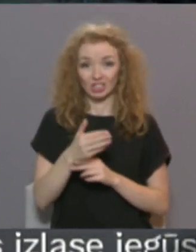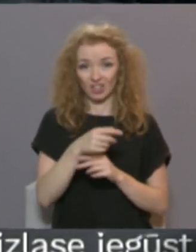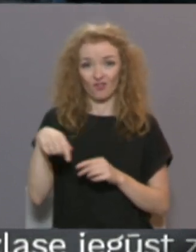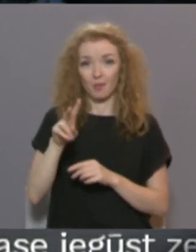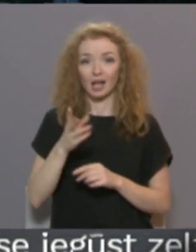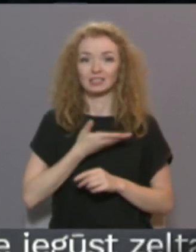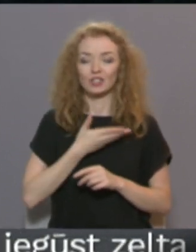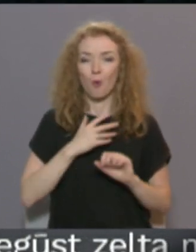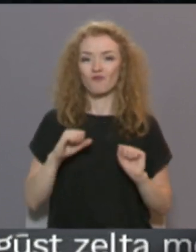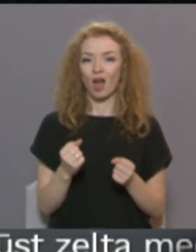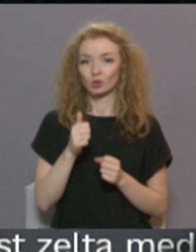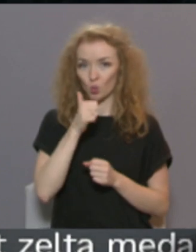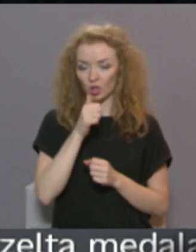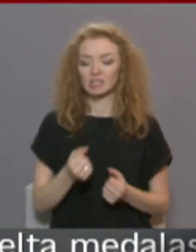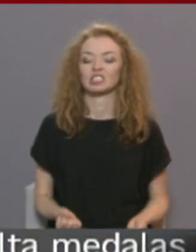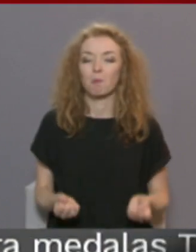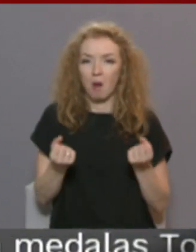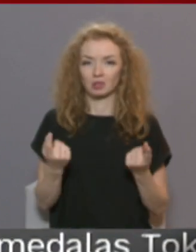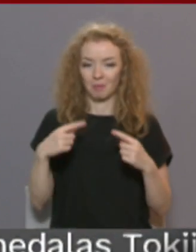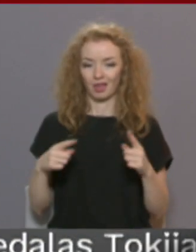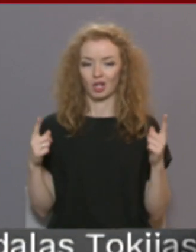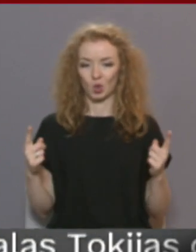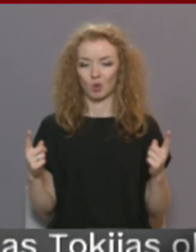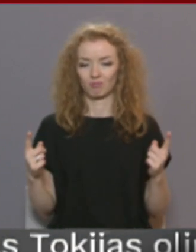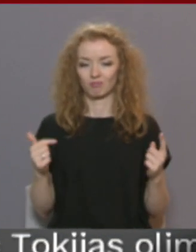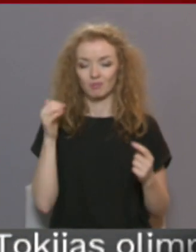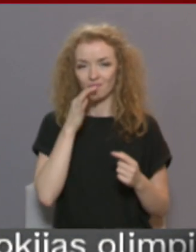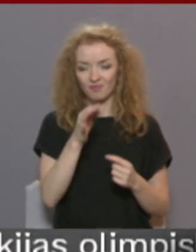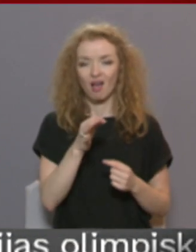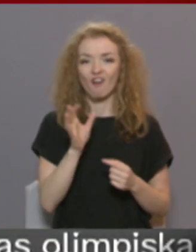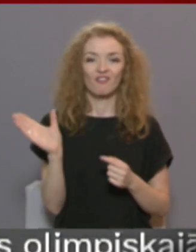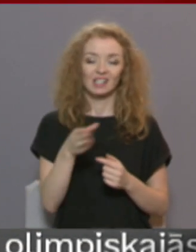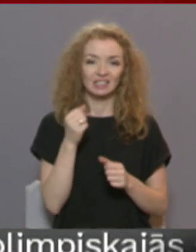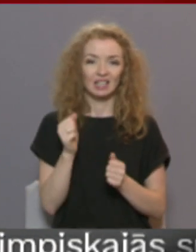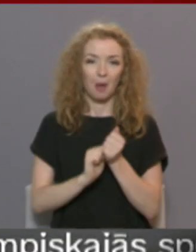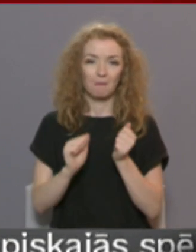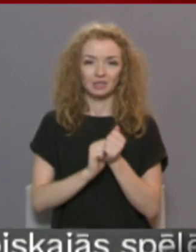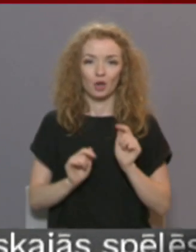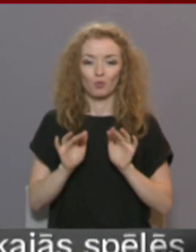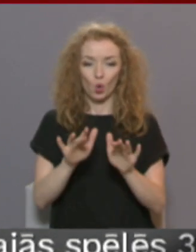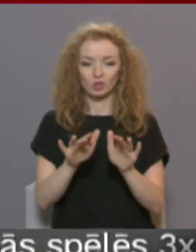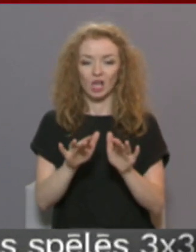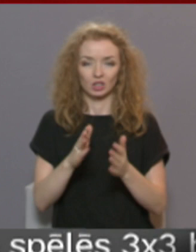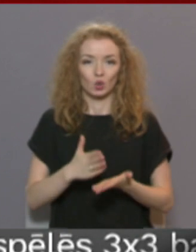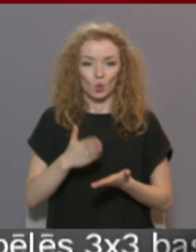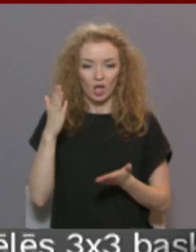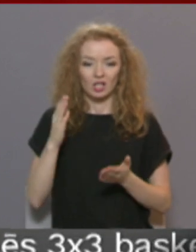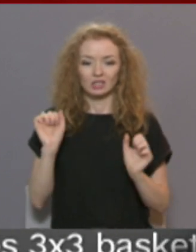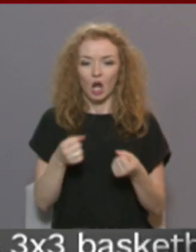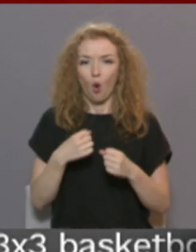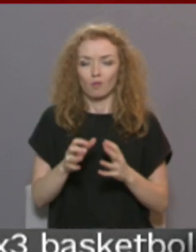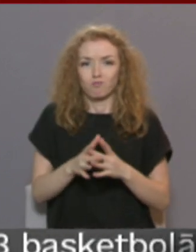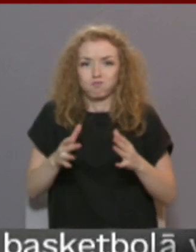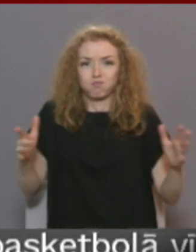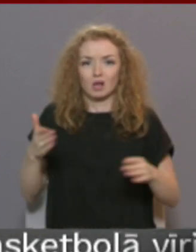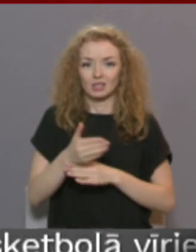dzīvo vēsākā ūdenī, ir smags laiks. Tas ir laiks, kad visi dabiskie procesi intensīvi norit, strauji aug zivis, strauji aug